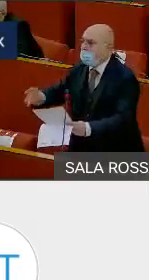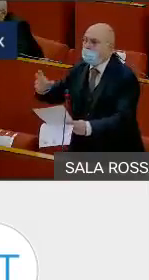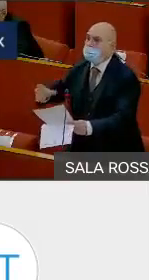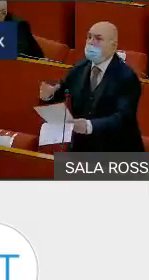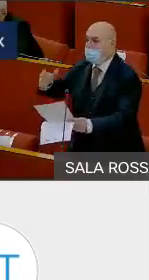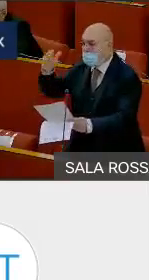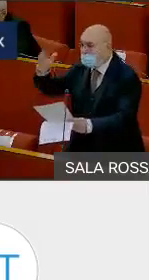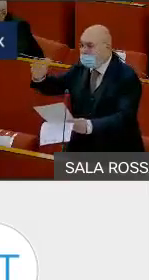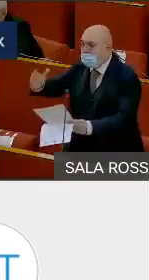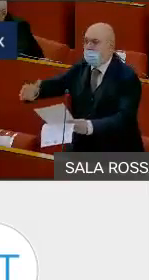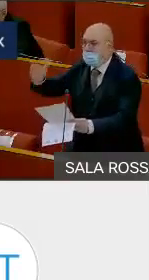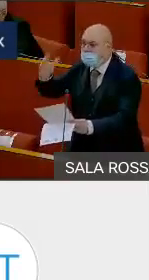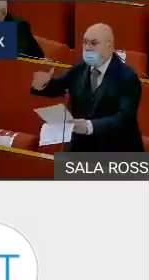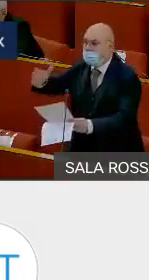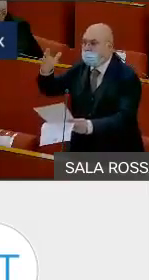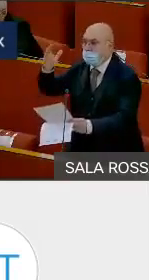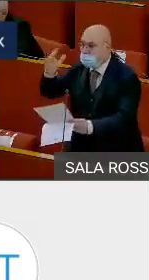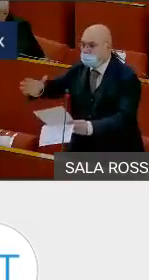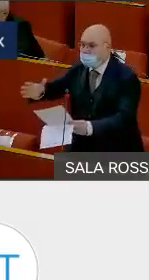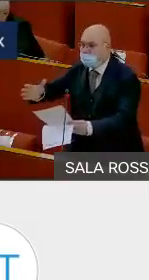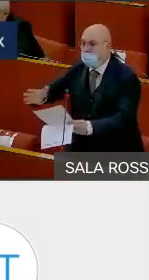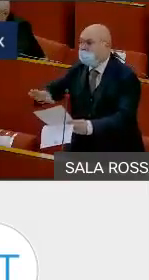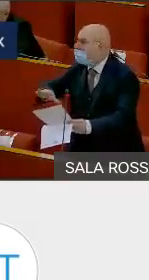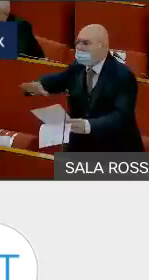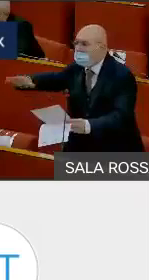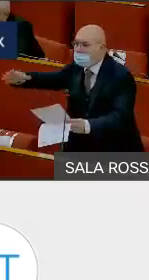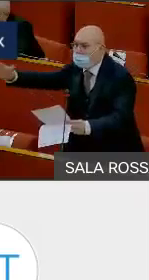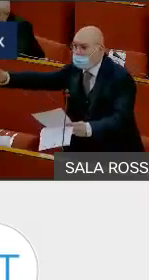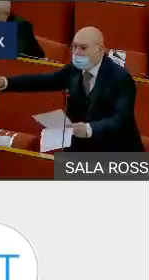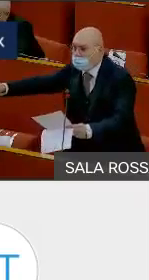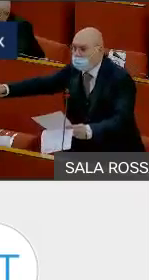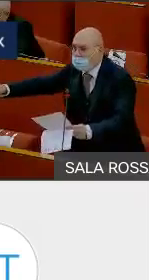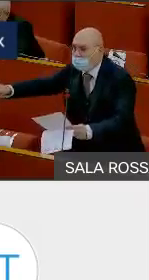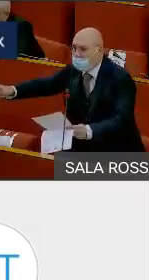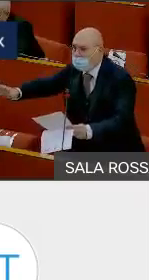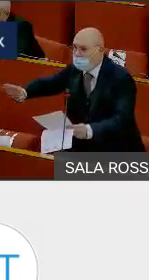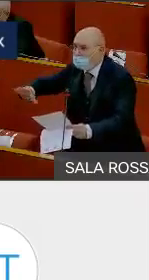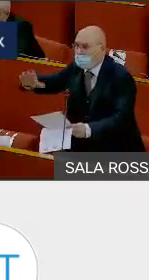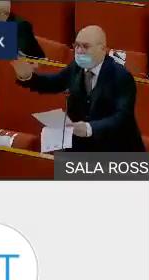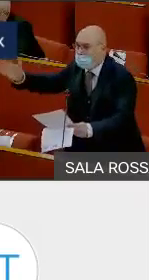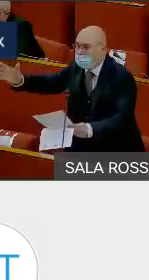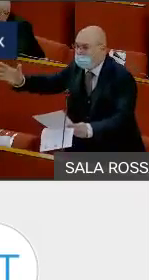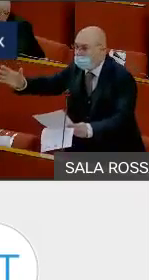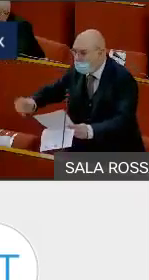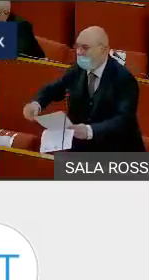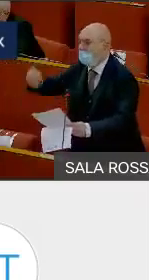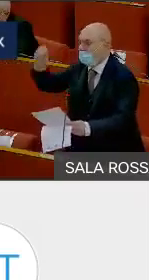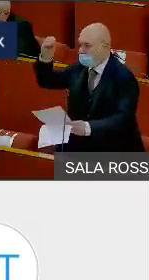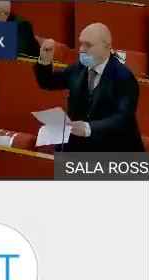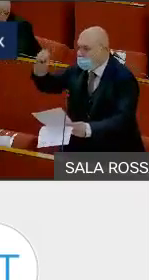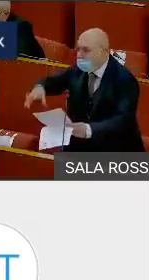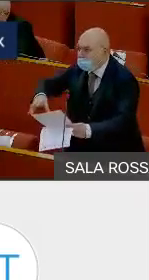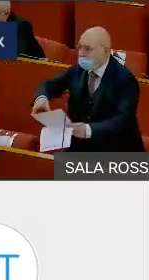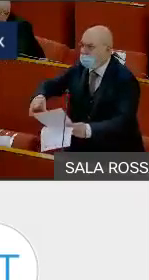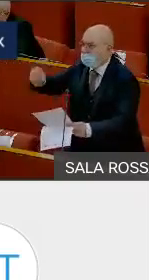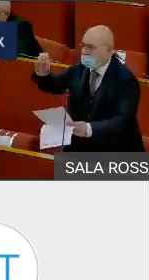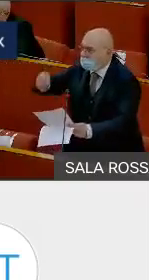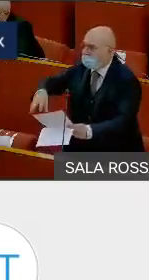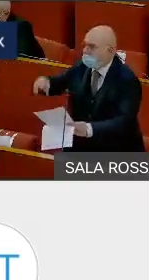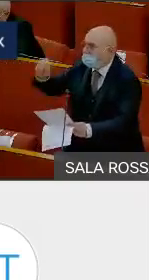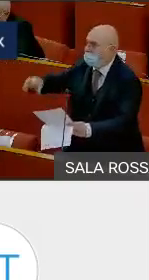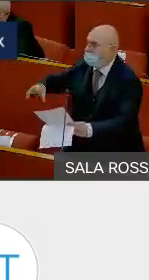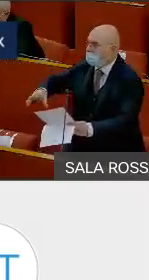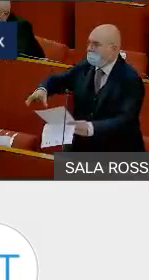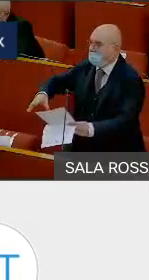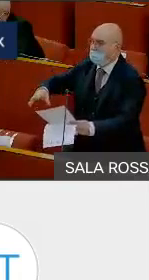allora si dice chiedo che la regione si pronunci dove si è pronunciata già in altri casi e non è che sia impossibile per la modifica della pianificazione